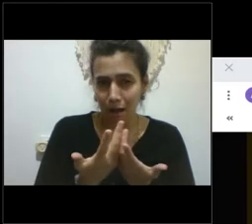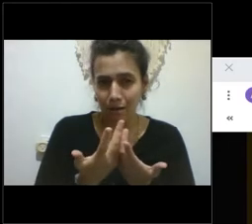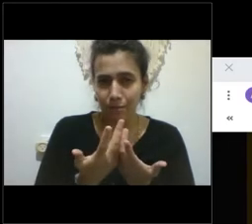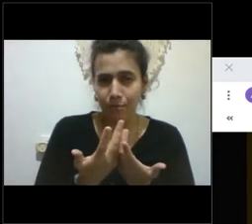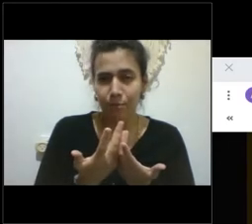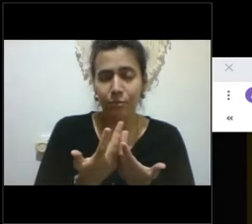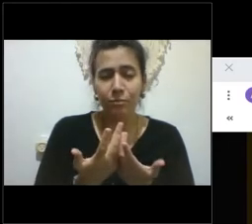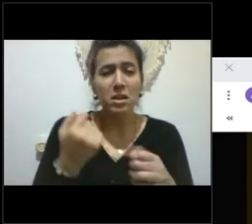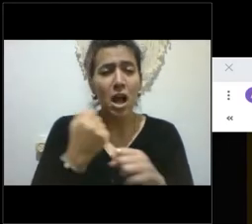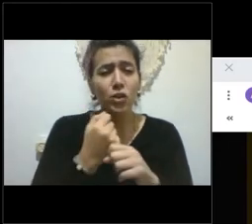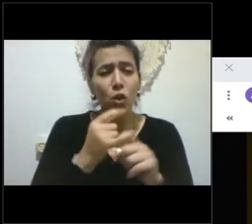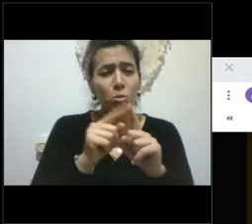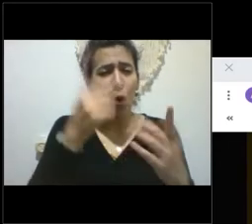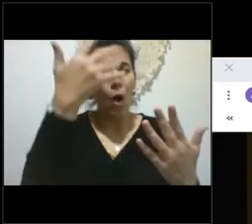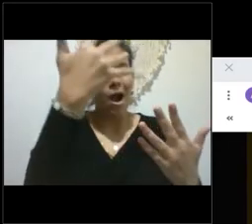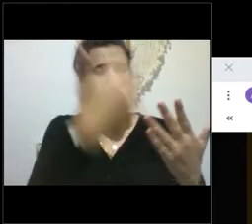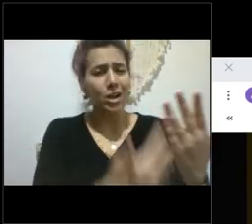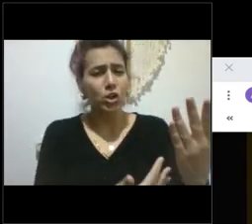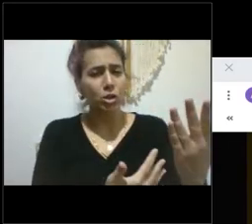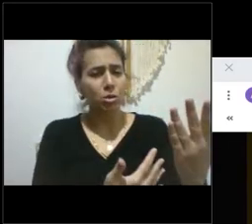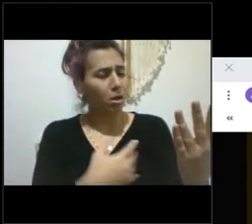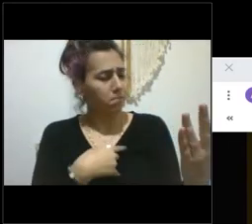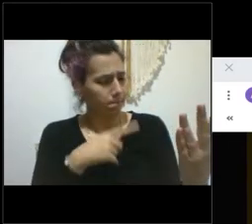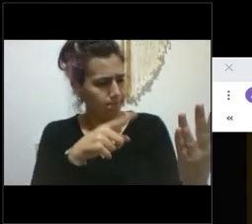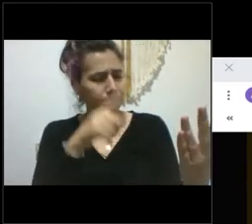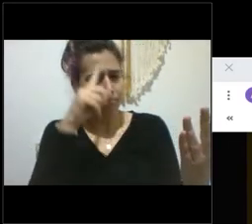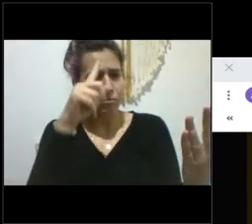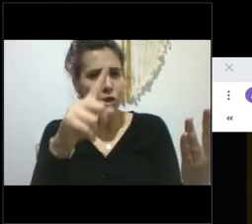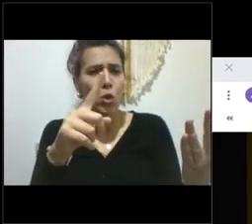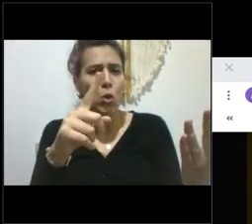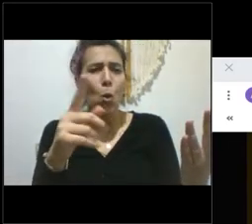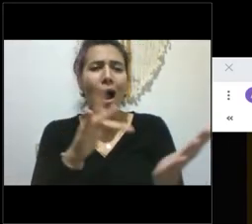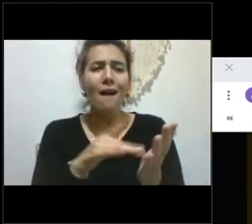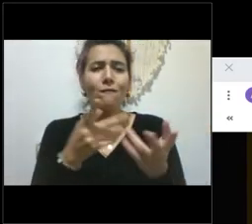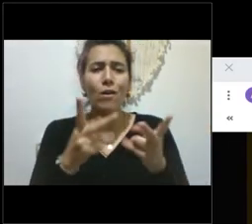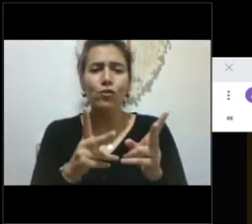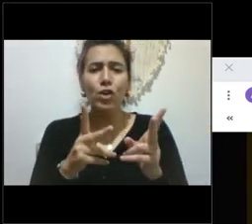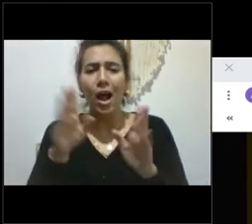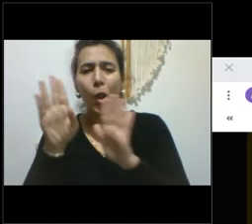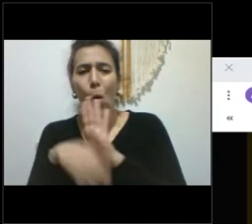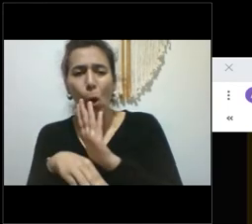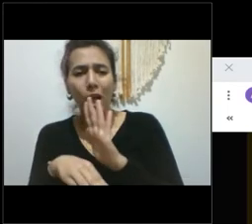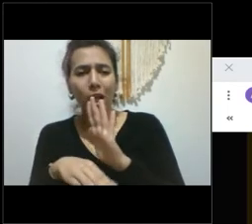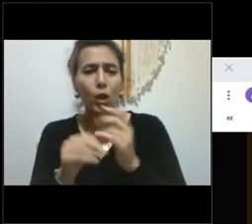הפנים, שתדעו להסתכל ולנתח ולדעת איפה אפשר לשחק, מה אפשר להוריד, מה חובה,